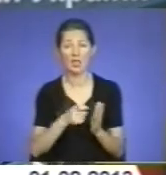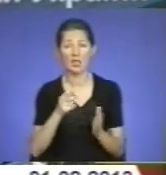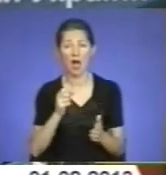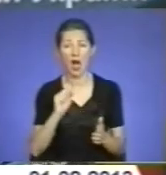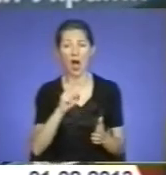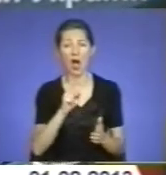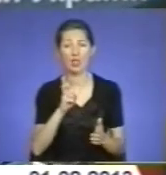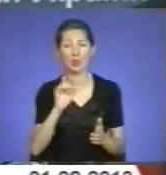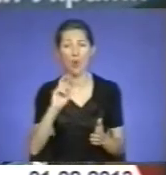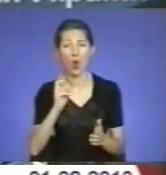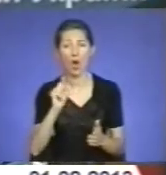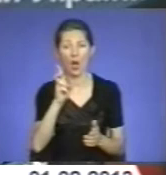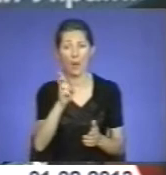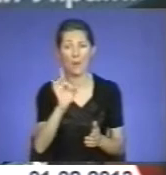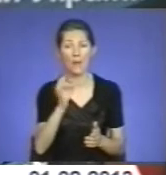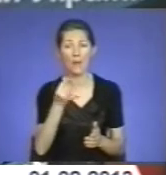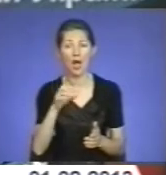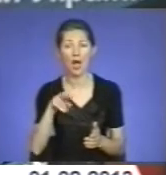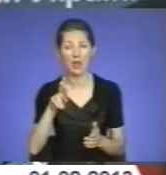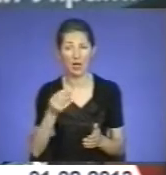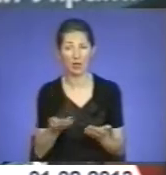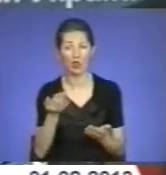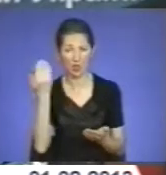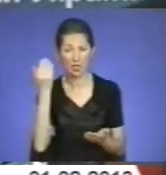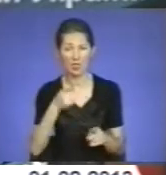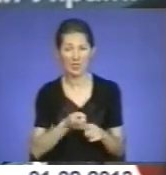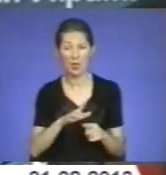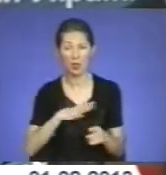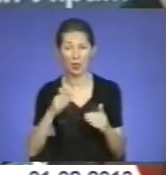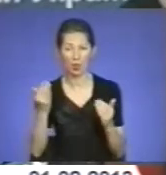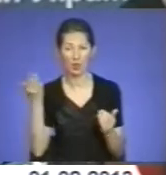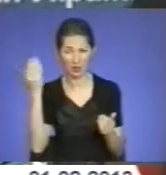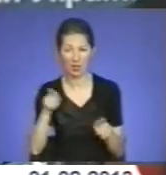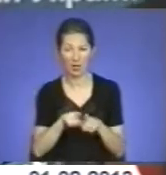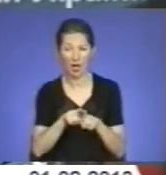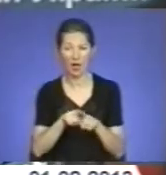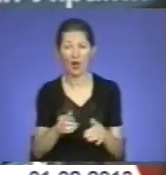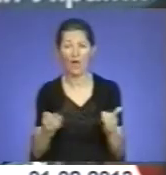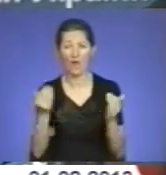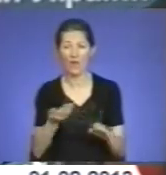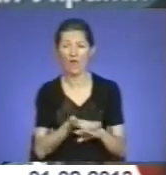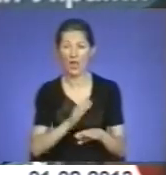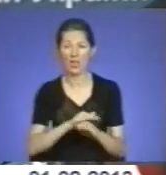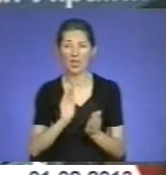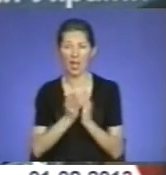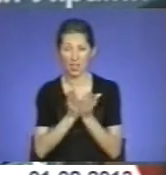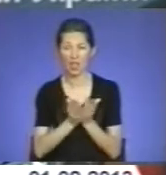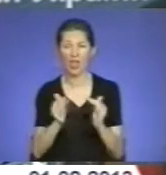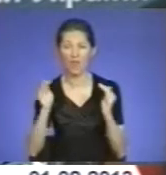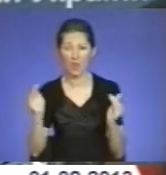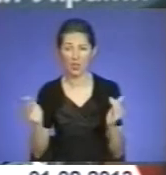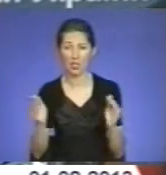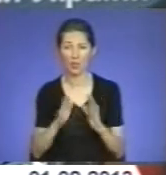раніше це виглядало от так, досить великий формат, ну, підручник